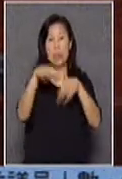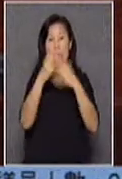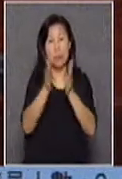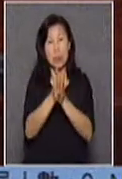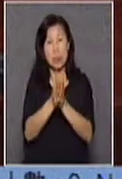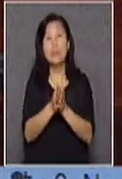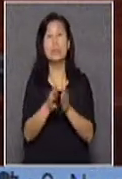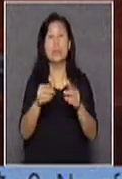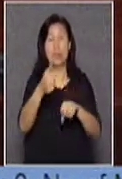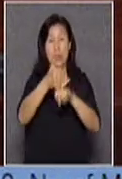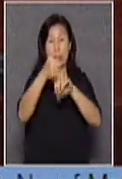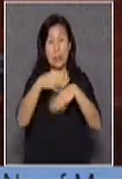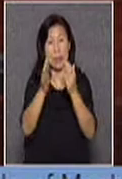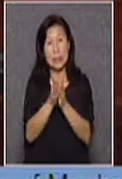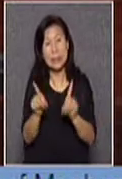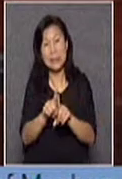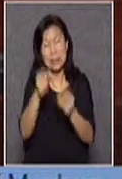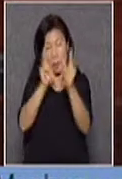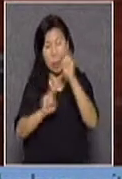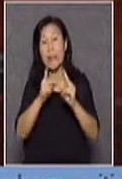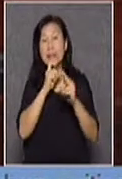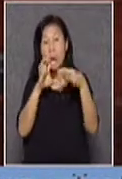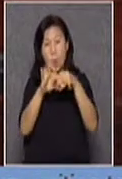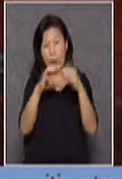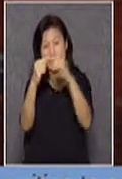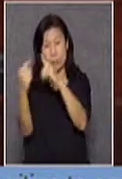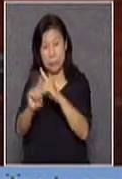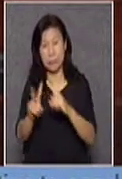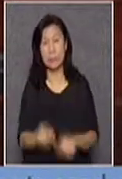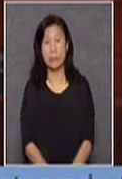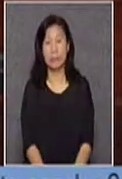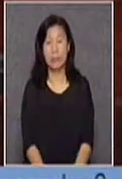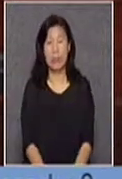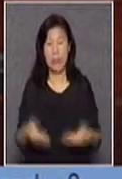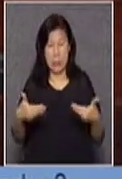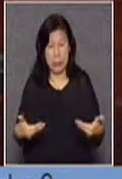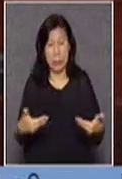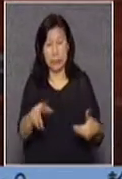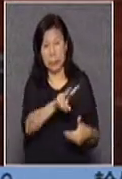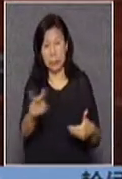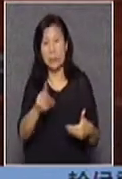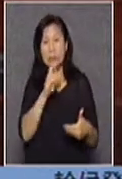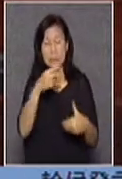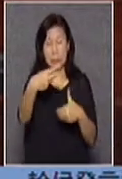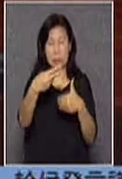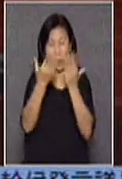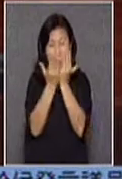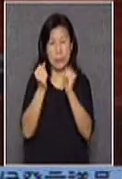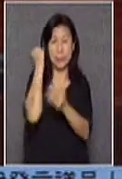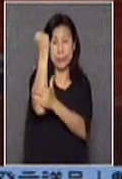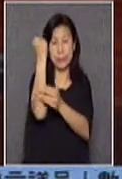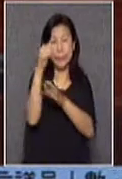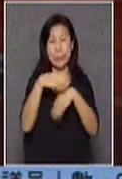關嘅人士嘅即係關係嘅話咧，我哋就應該今日咧，大家應該係二讀反對咗呢一